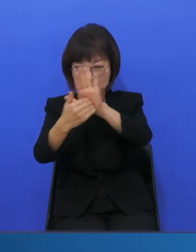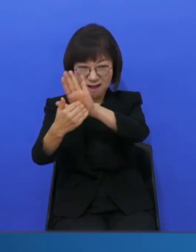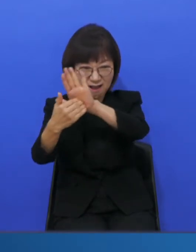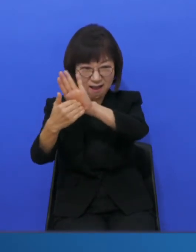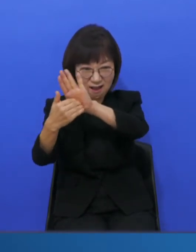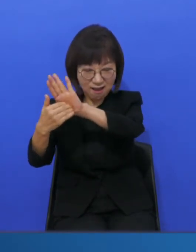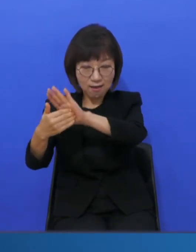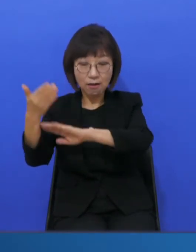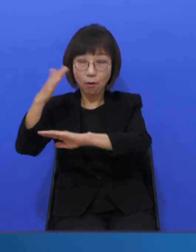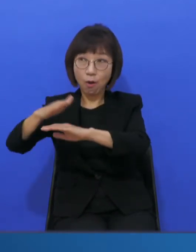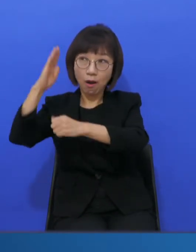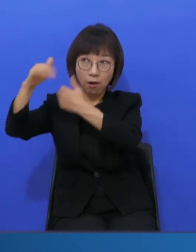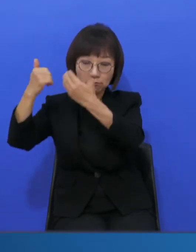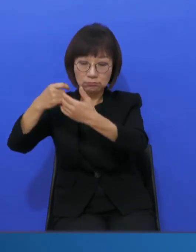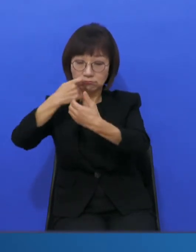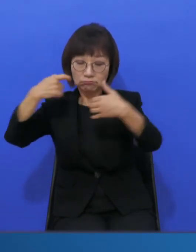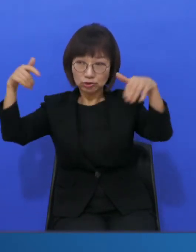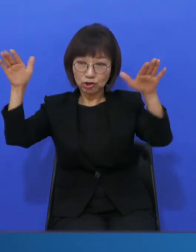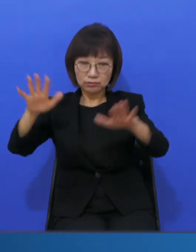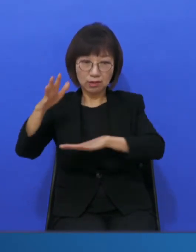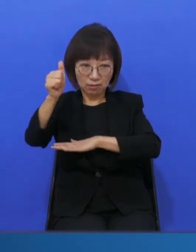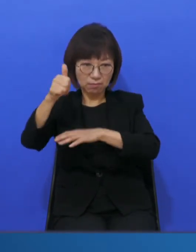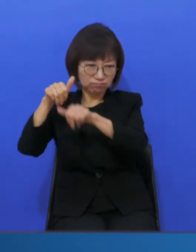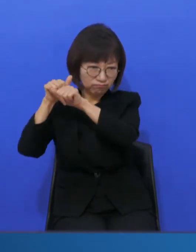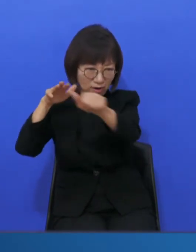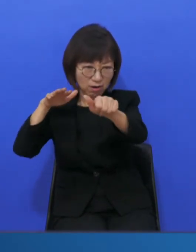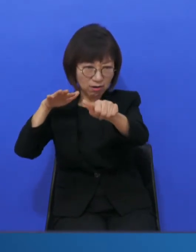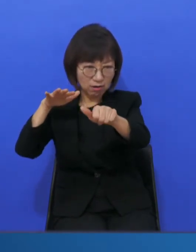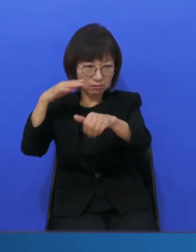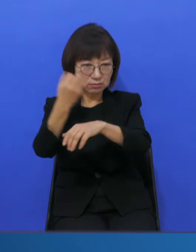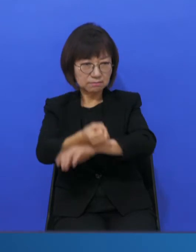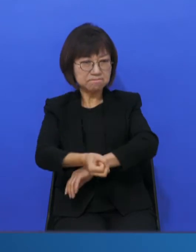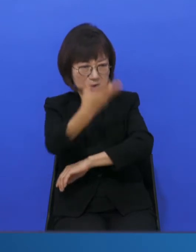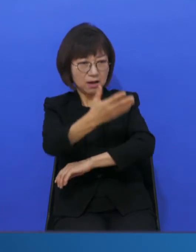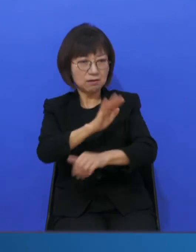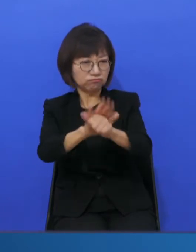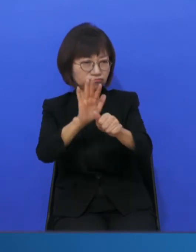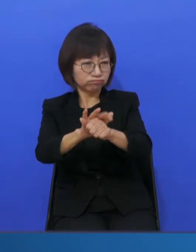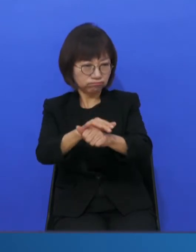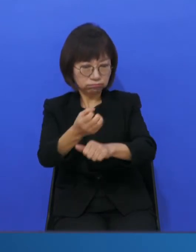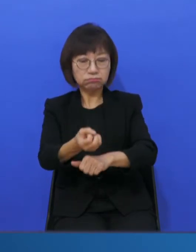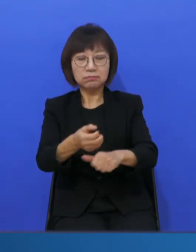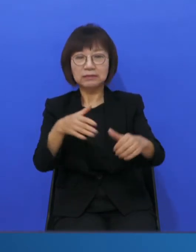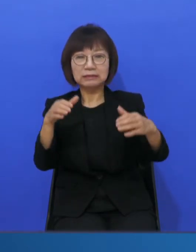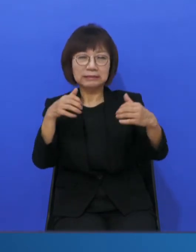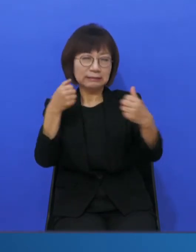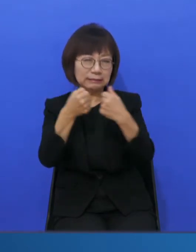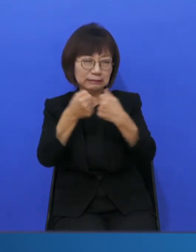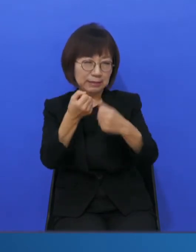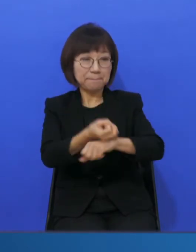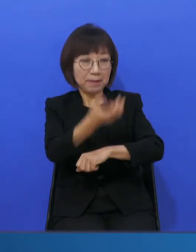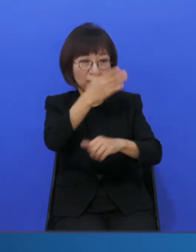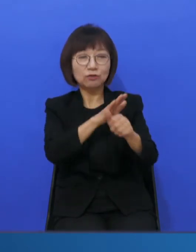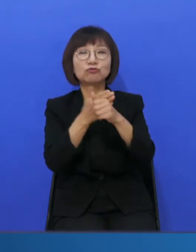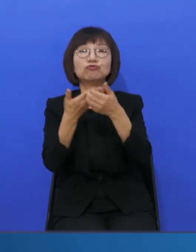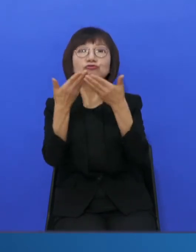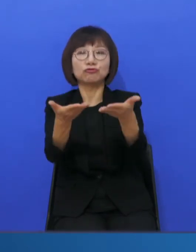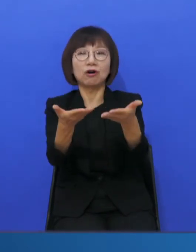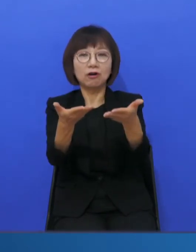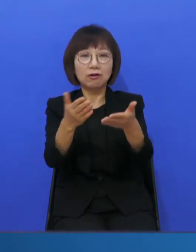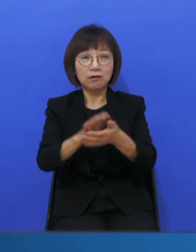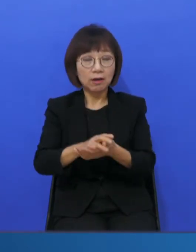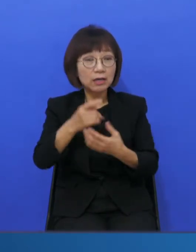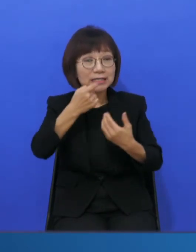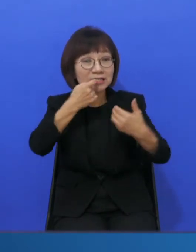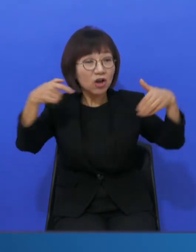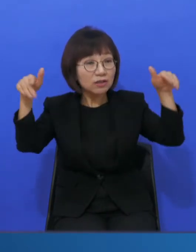이기게 해서 응답을 주시는 And 겁니다. all these evil people, they try to go and block him, and yet God, He sends His armies of angels and brings him to victory. 그 천사